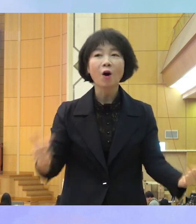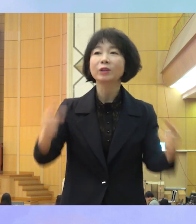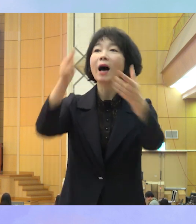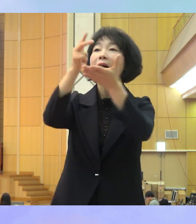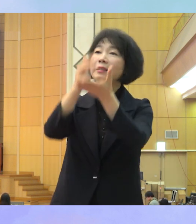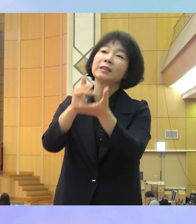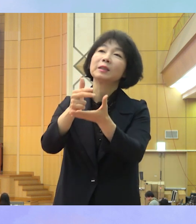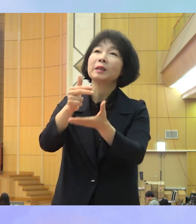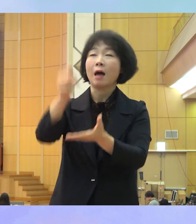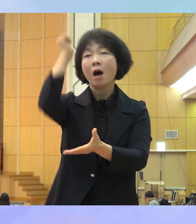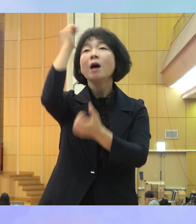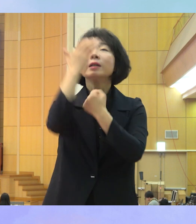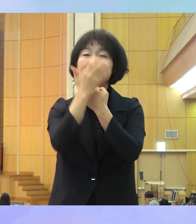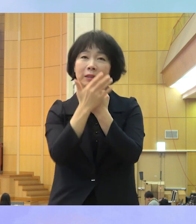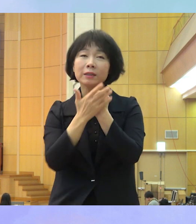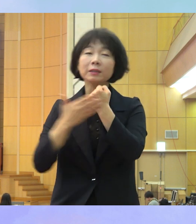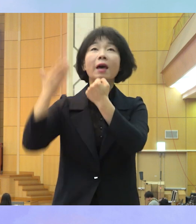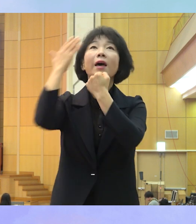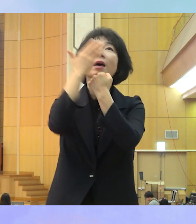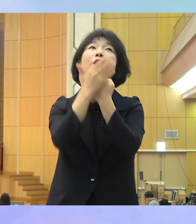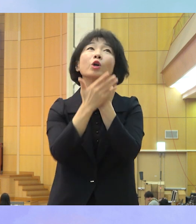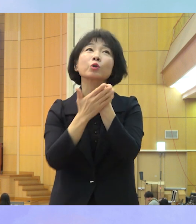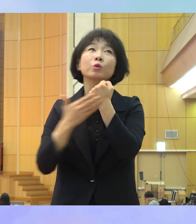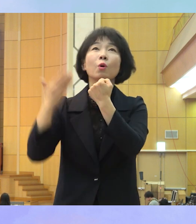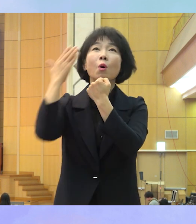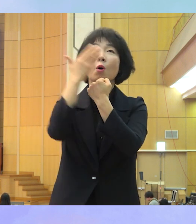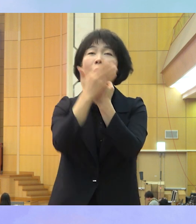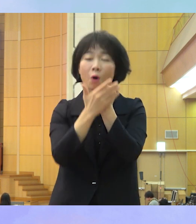당연한 것 아니라